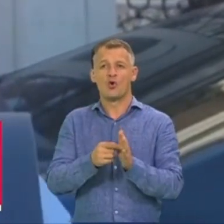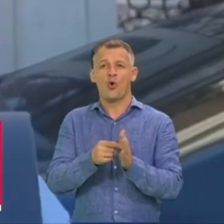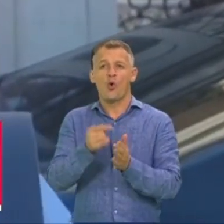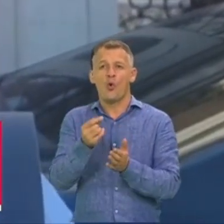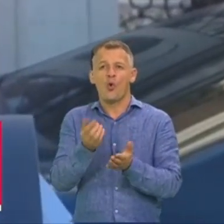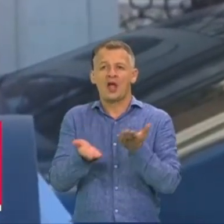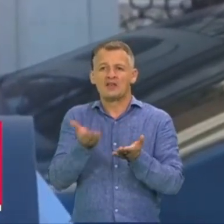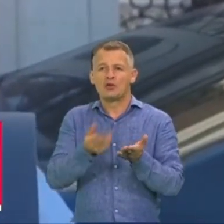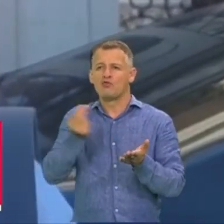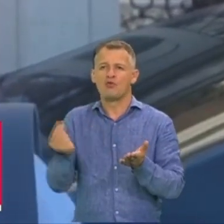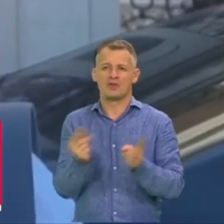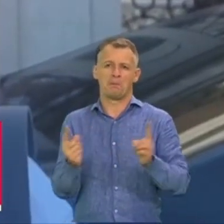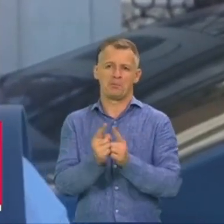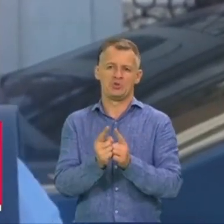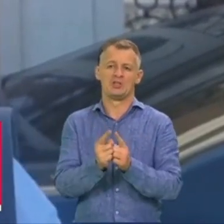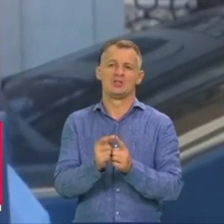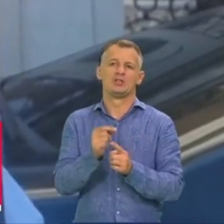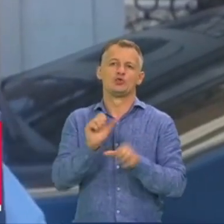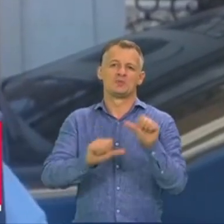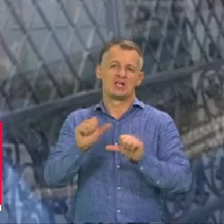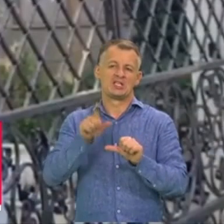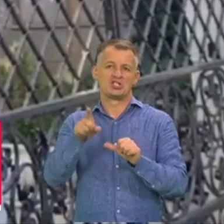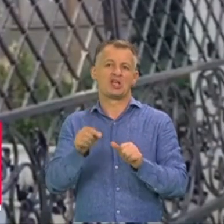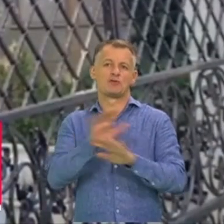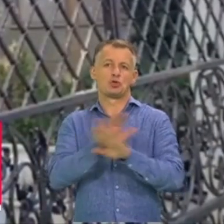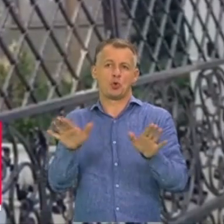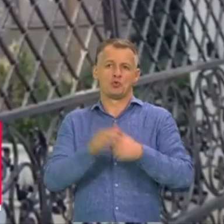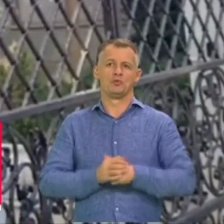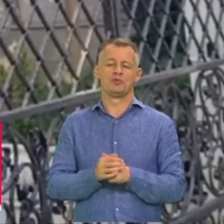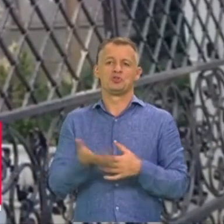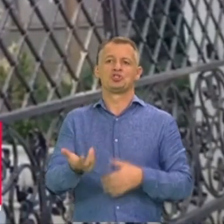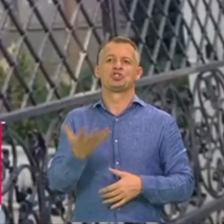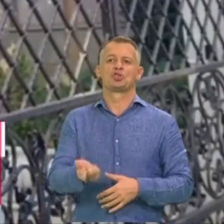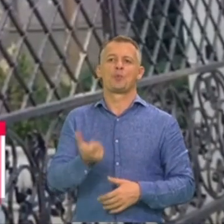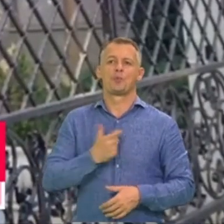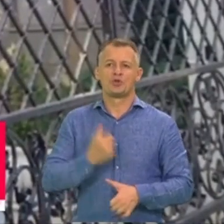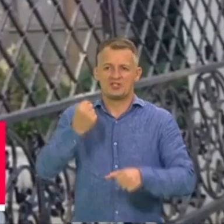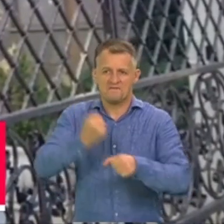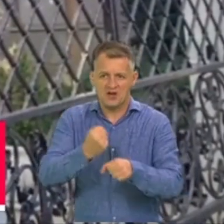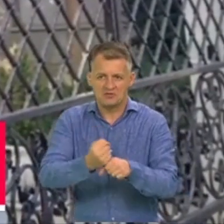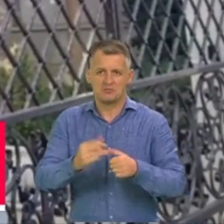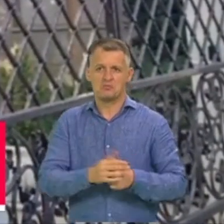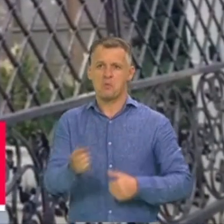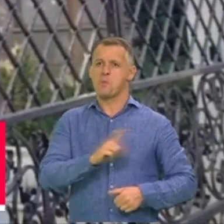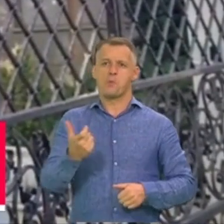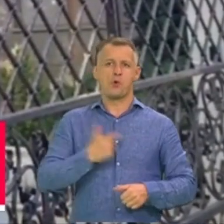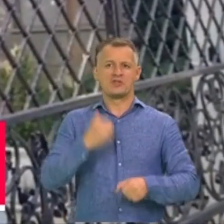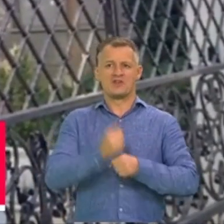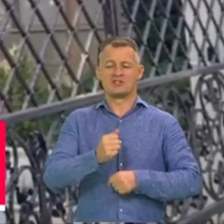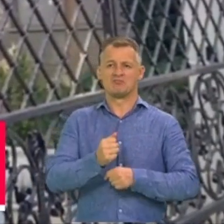infimă de roxadustat. Și aceasta a fost totul. Ce pot să faci? Nu poți să faci absolut